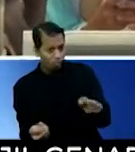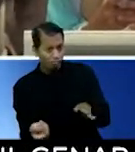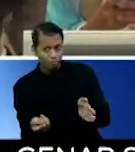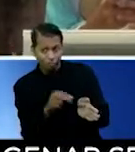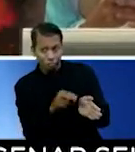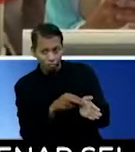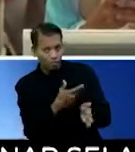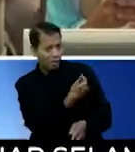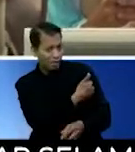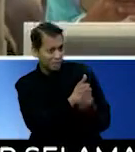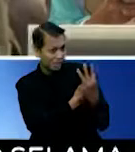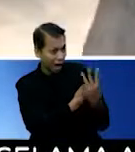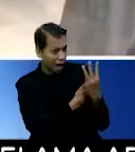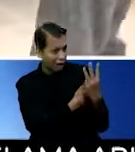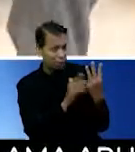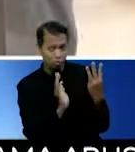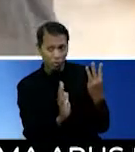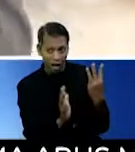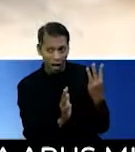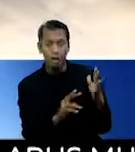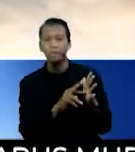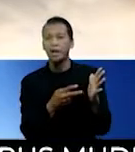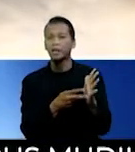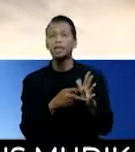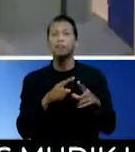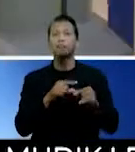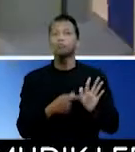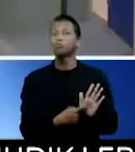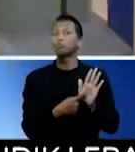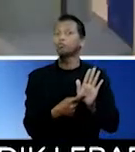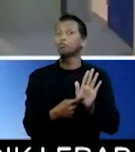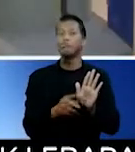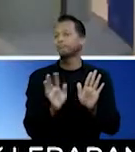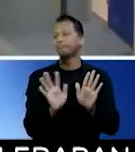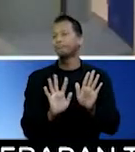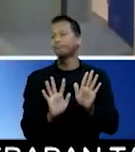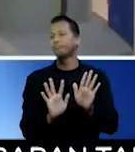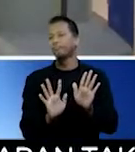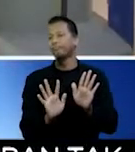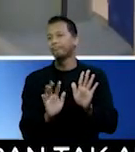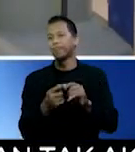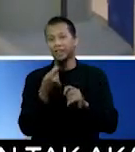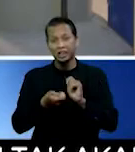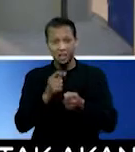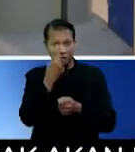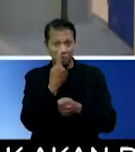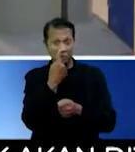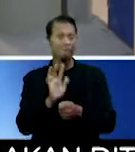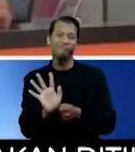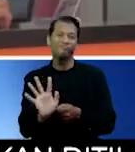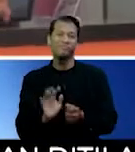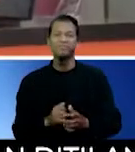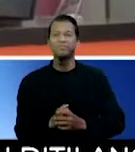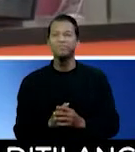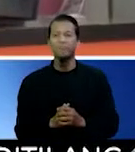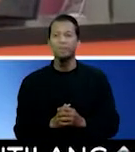vaksin lengkap, vaksin 3 kali, ini tidak perlu lagi menggunakan surat kelengkapan seperti PCR maupun antigen.